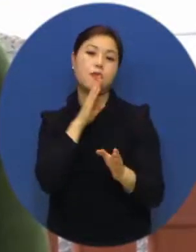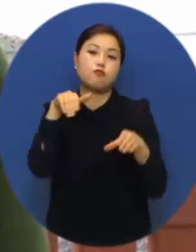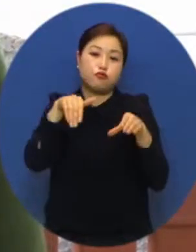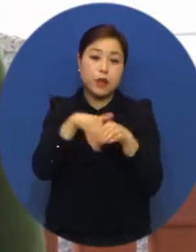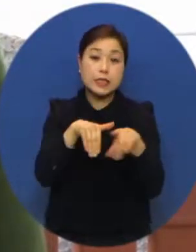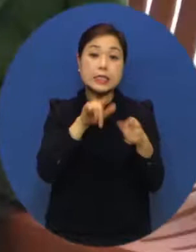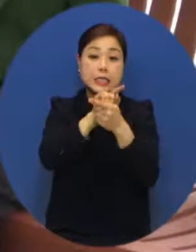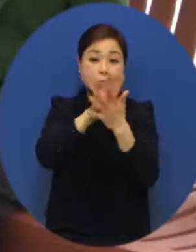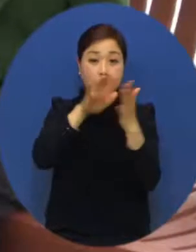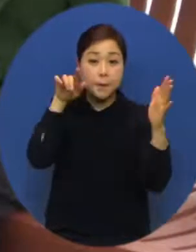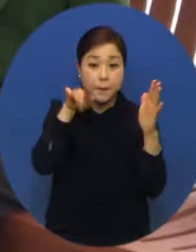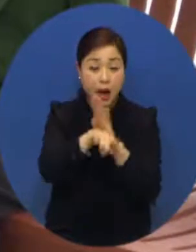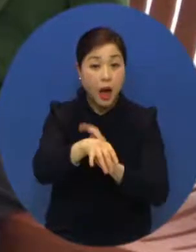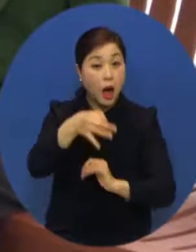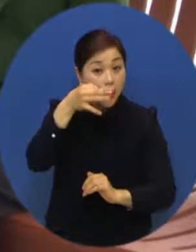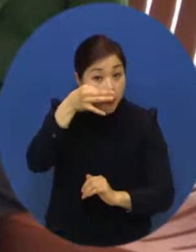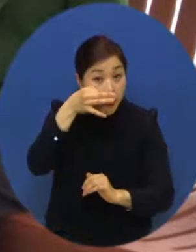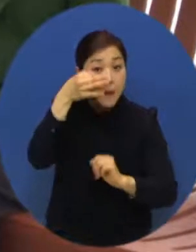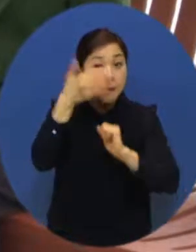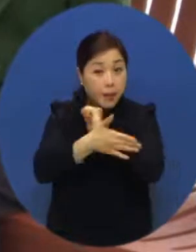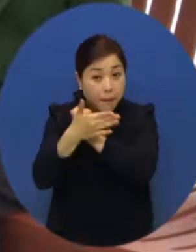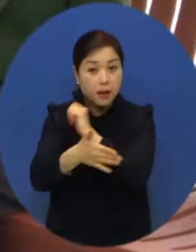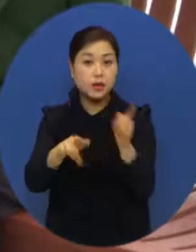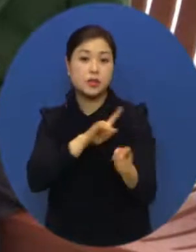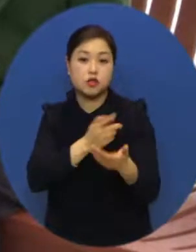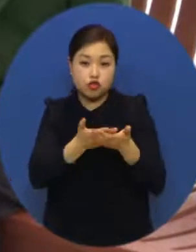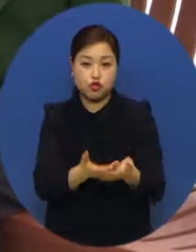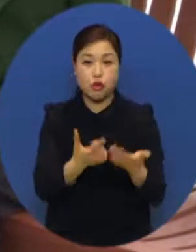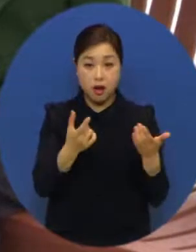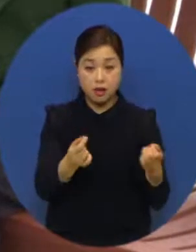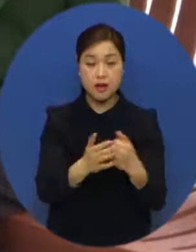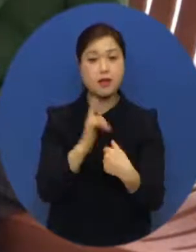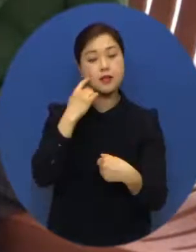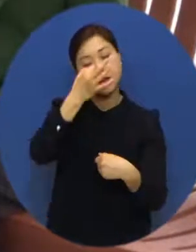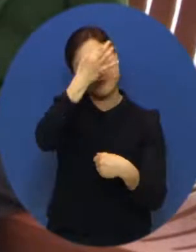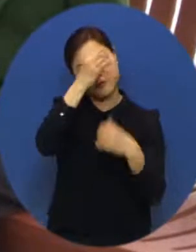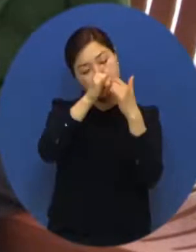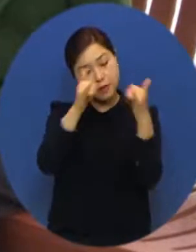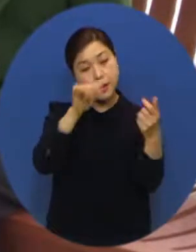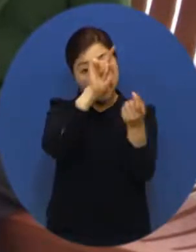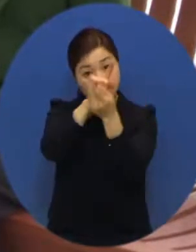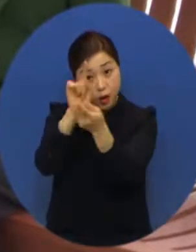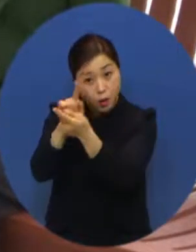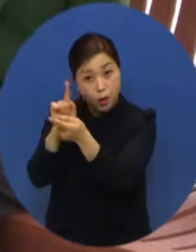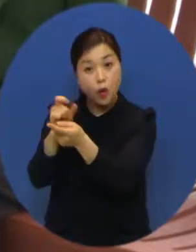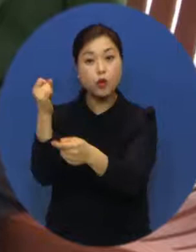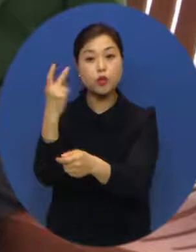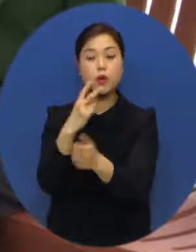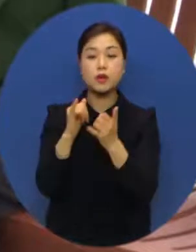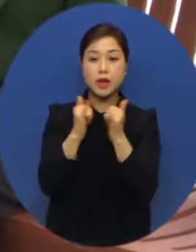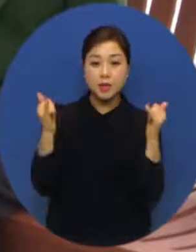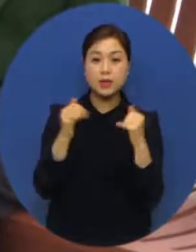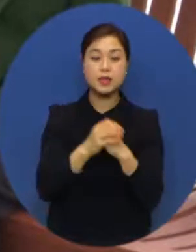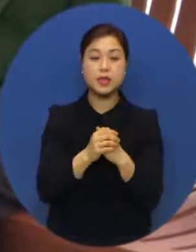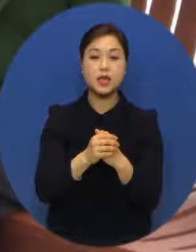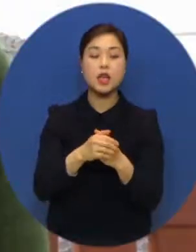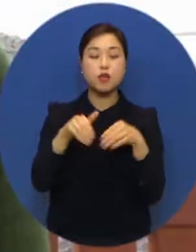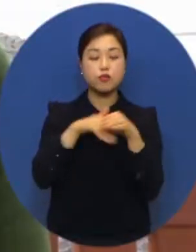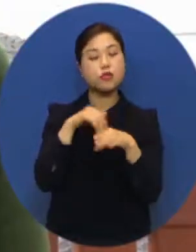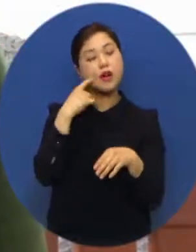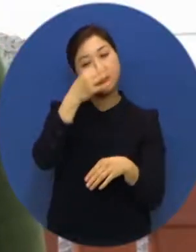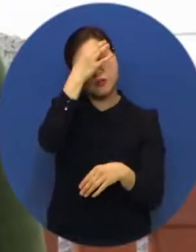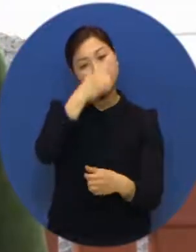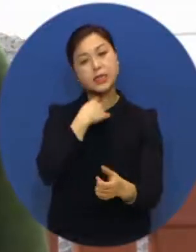가능하면 현장에서 예술가들을 만나고 그리고 또 현장에서 시민들이 문화예술을 직접 체험할 수